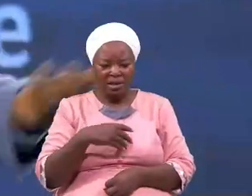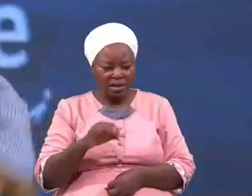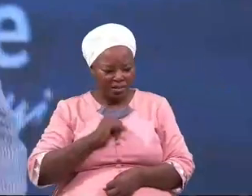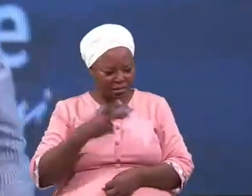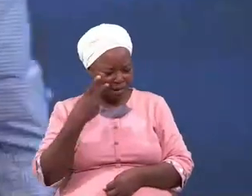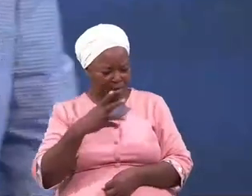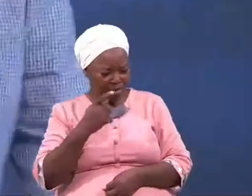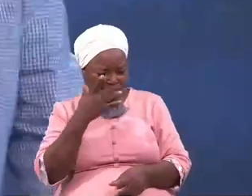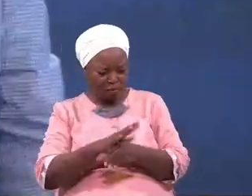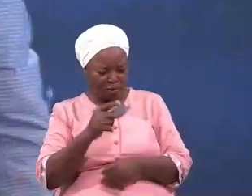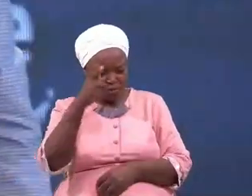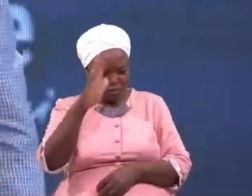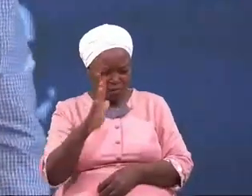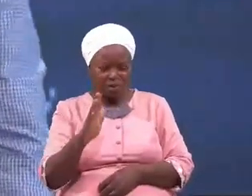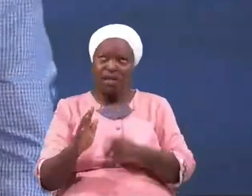Tu vois les promesses de Dieu.